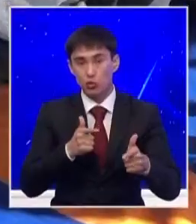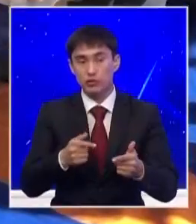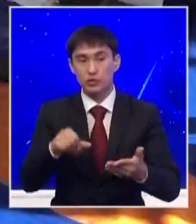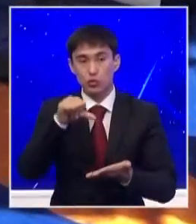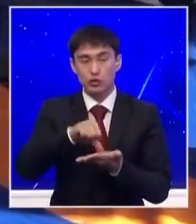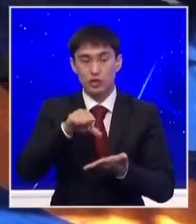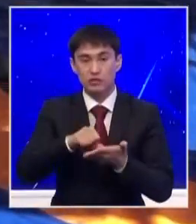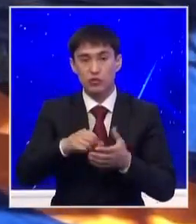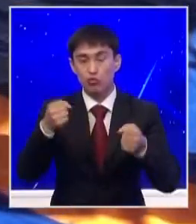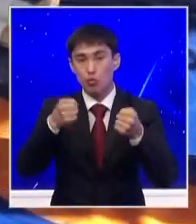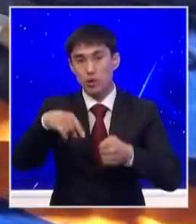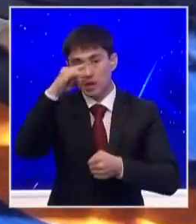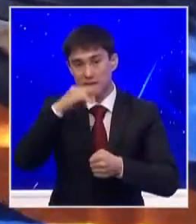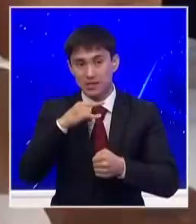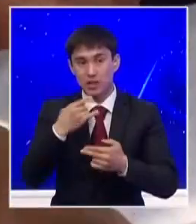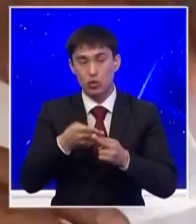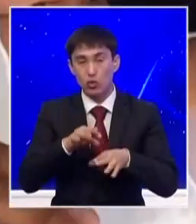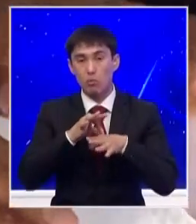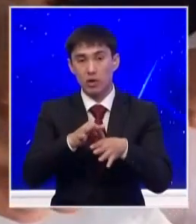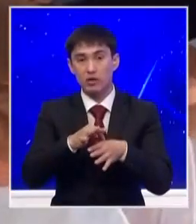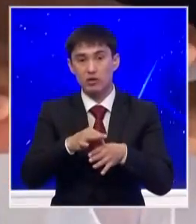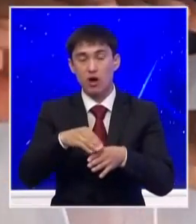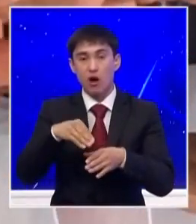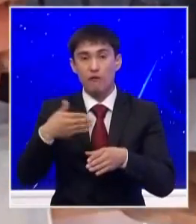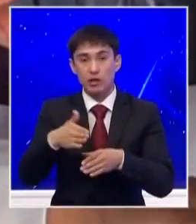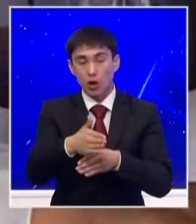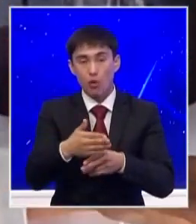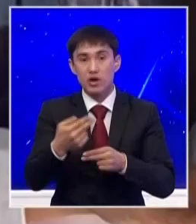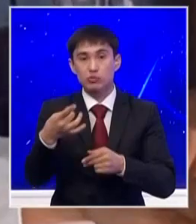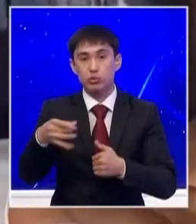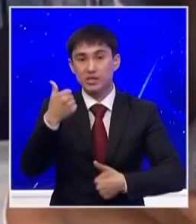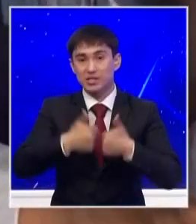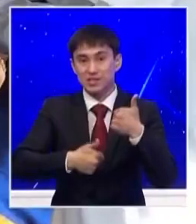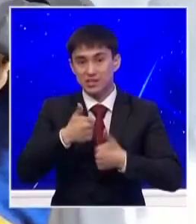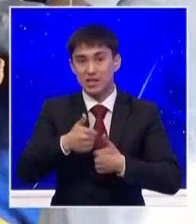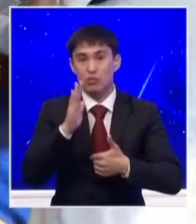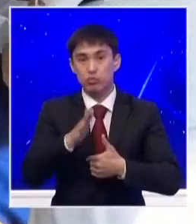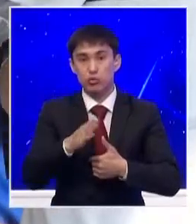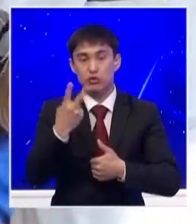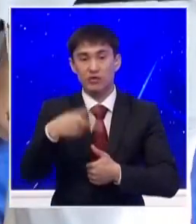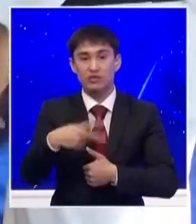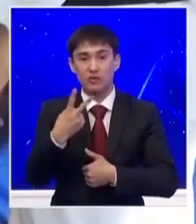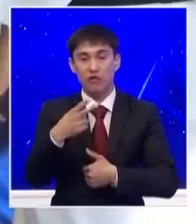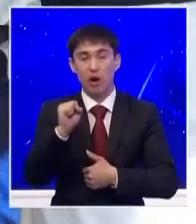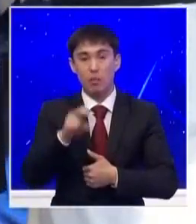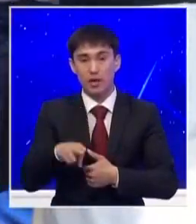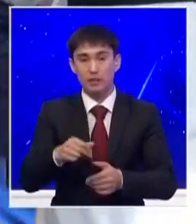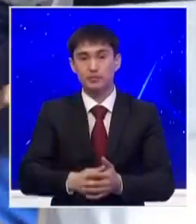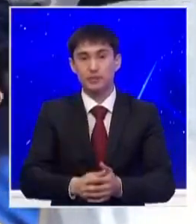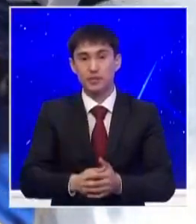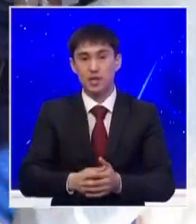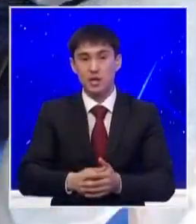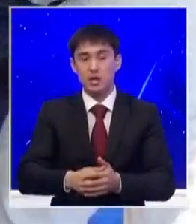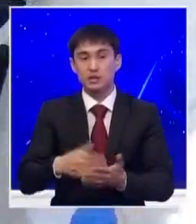принять участие в Кубке Казахстана, который пройдет в Атырау. Республиканское состязание состоится 22 апреля.